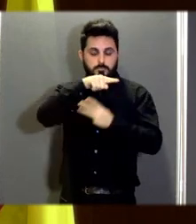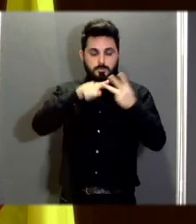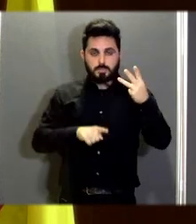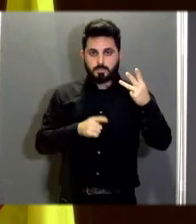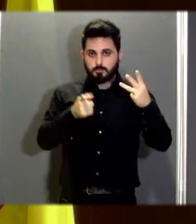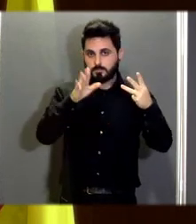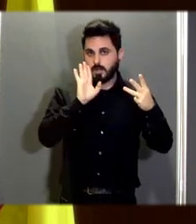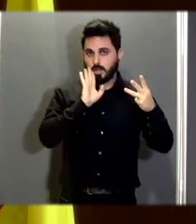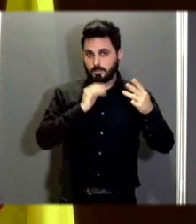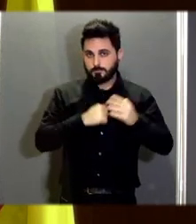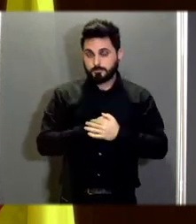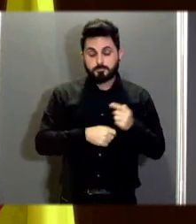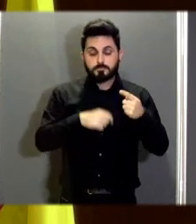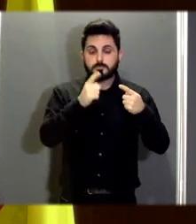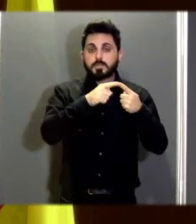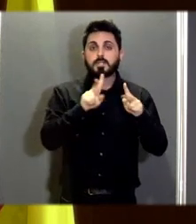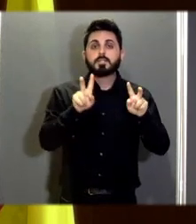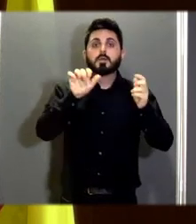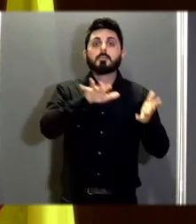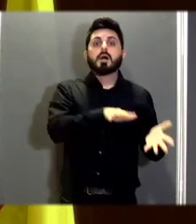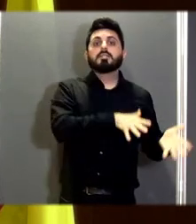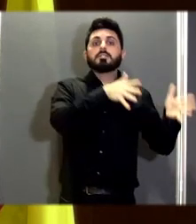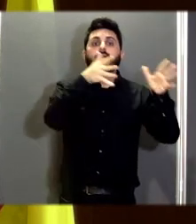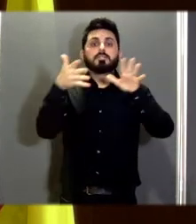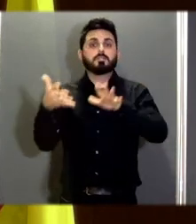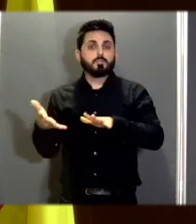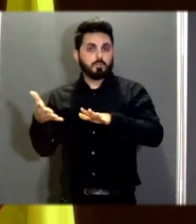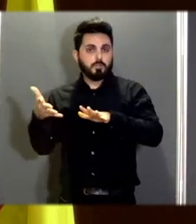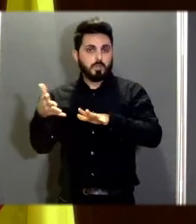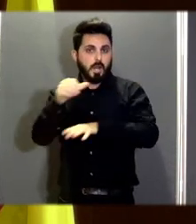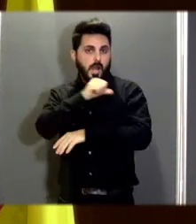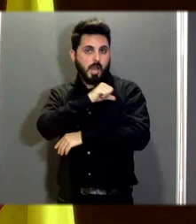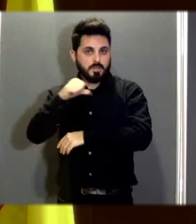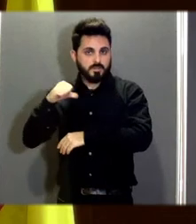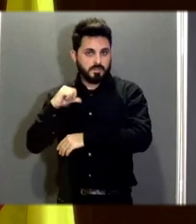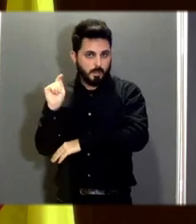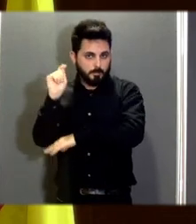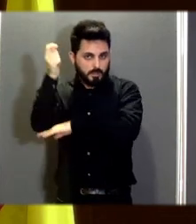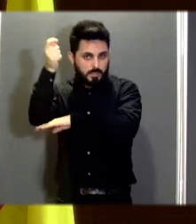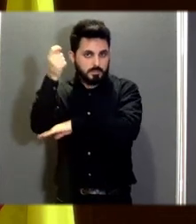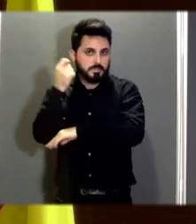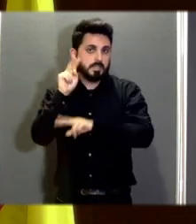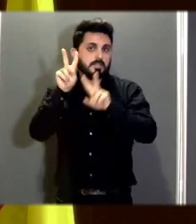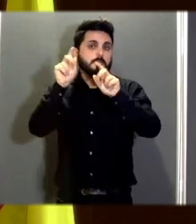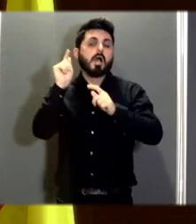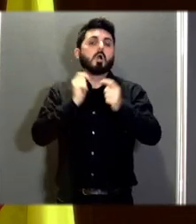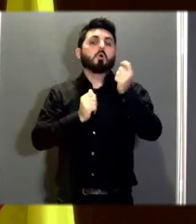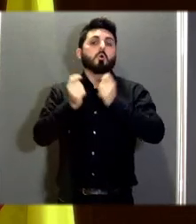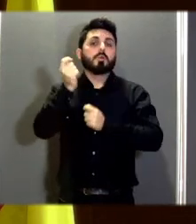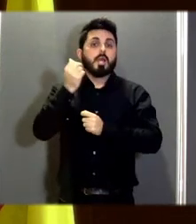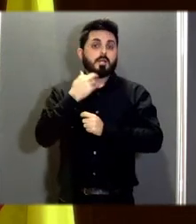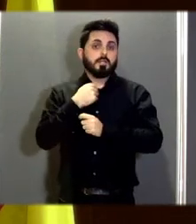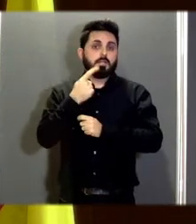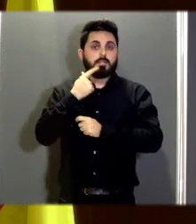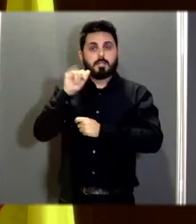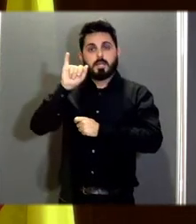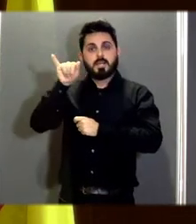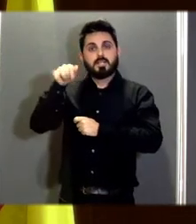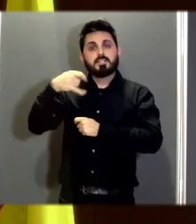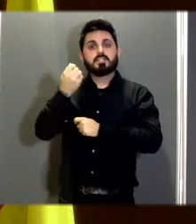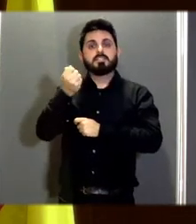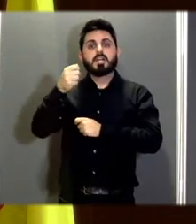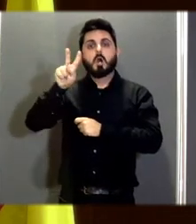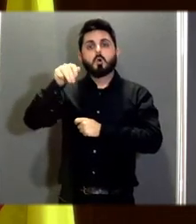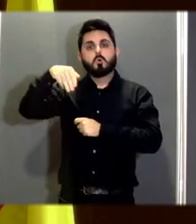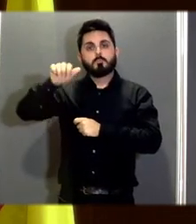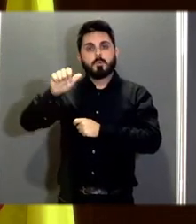primera va ser la ponència sobre la transició a la independència, els aspectes econòmics, que van fer l'Elisenda Pelosí i el Jaume Ventura, i ens